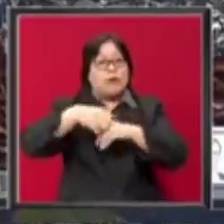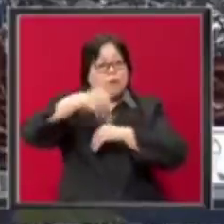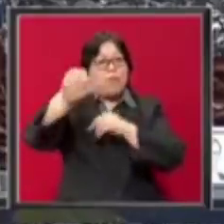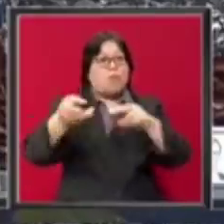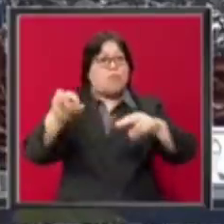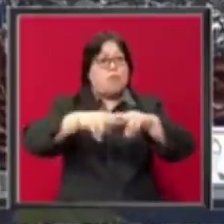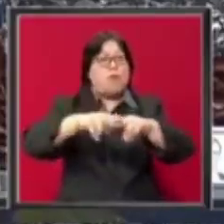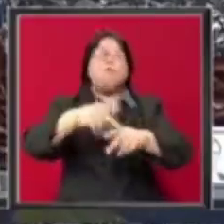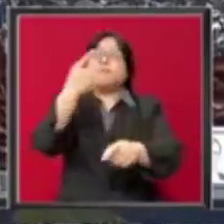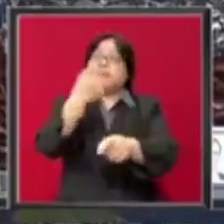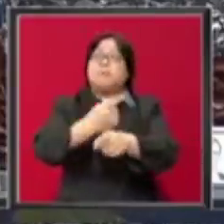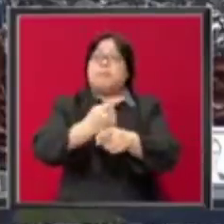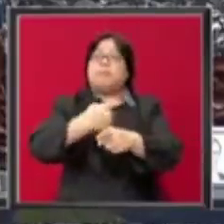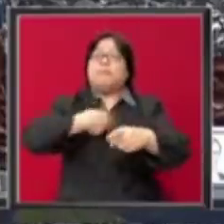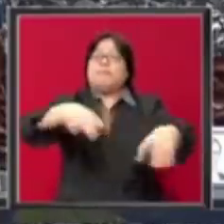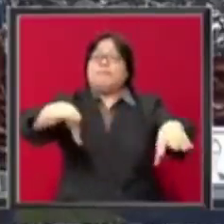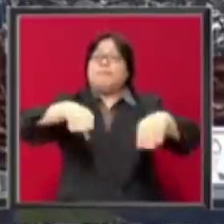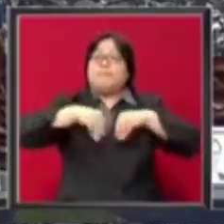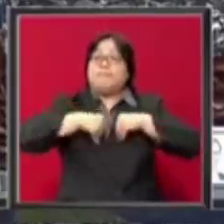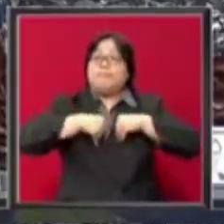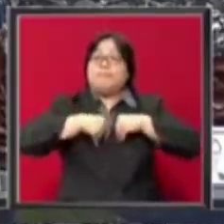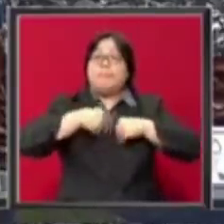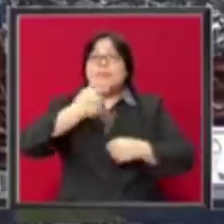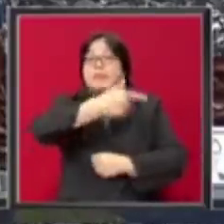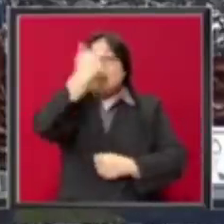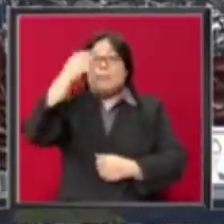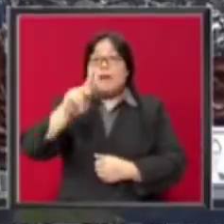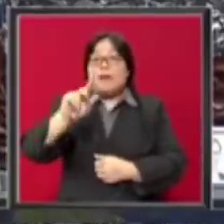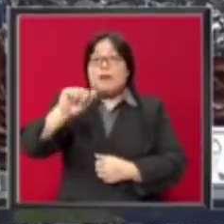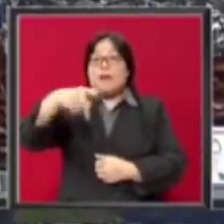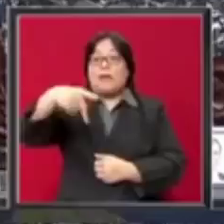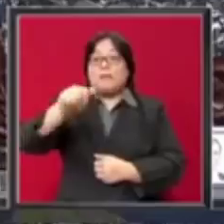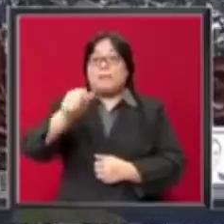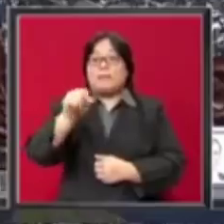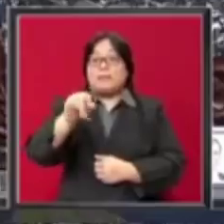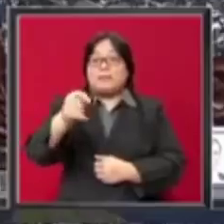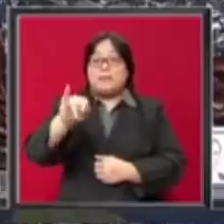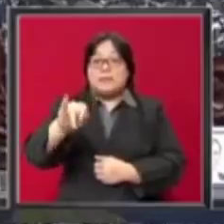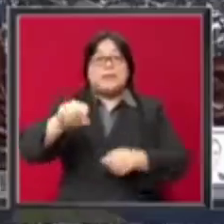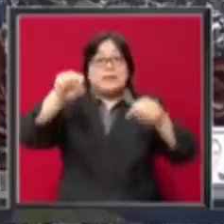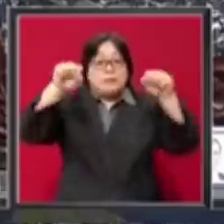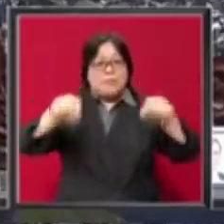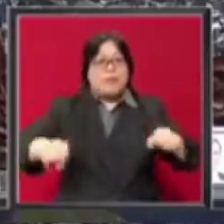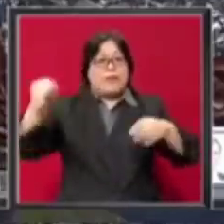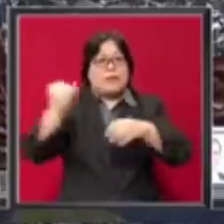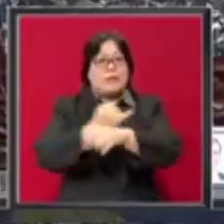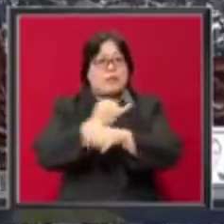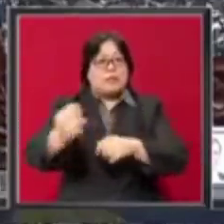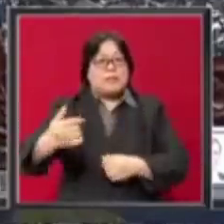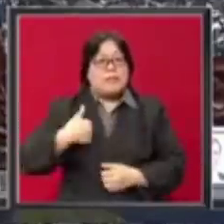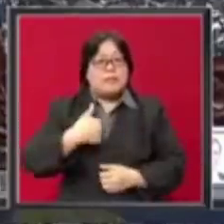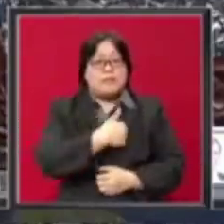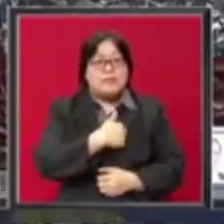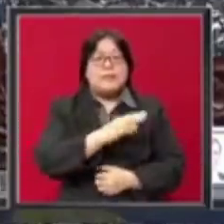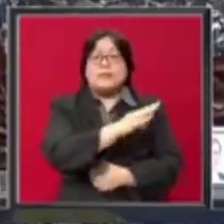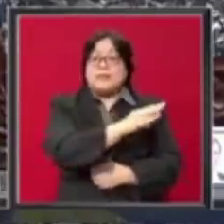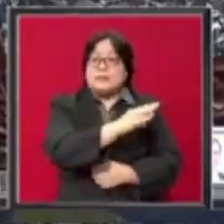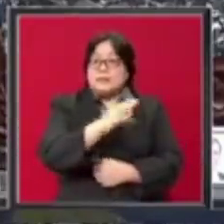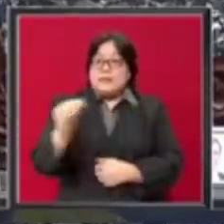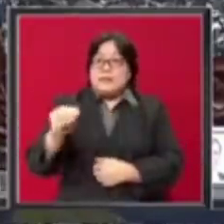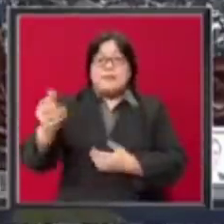Benar, saya akui kerana kapasiti keupayaan industri kita dan